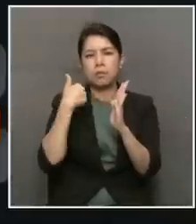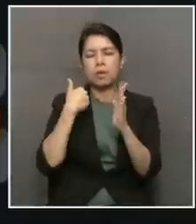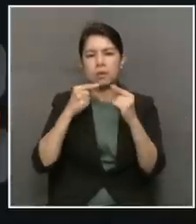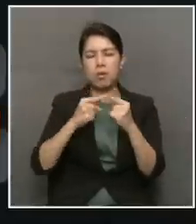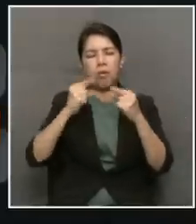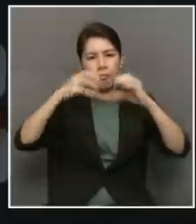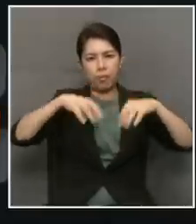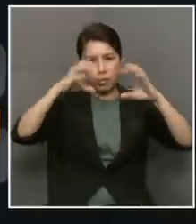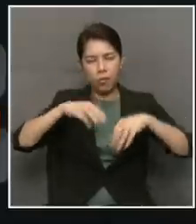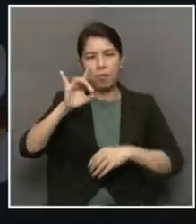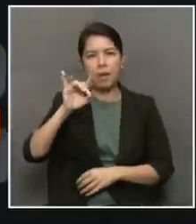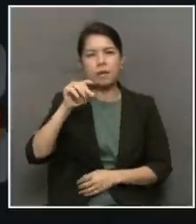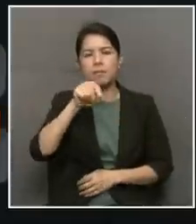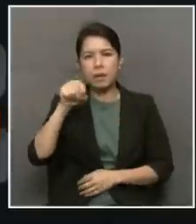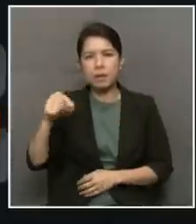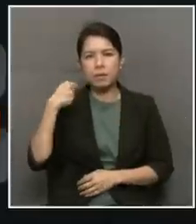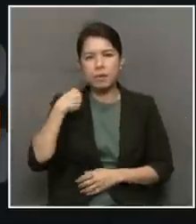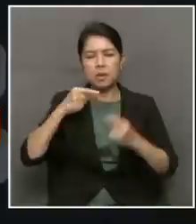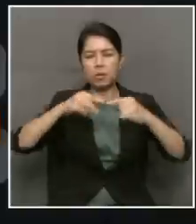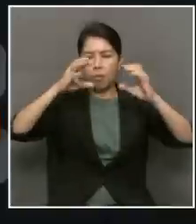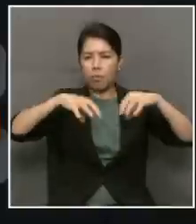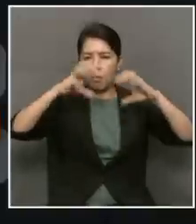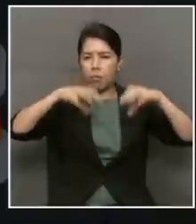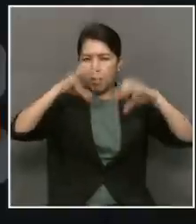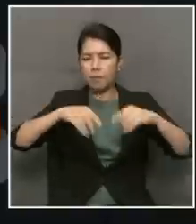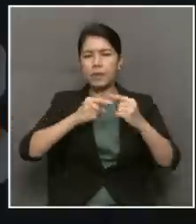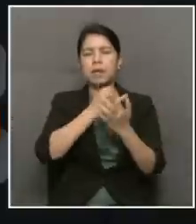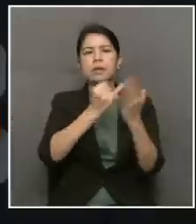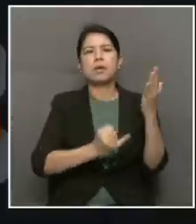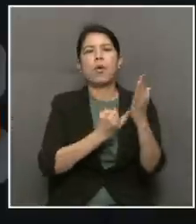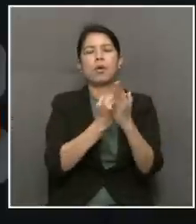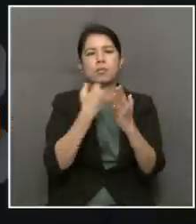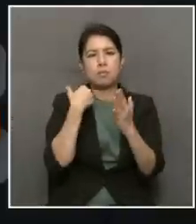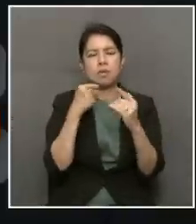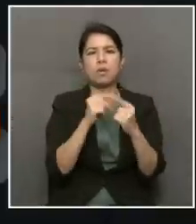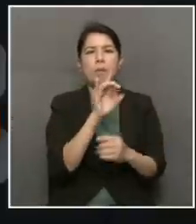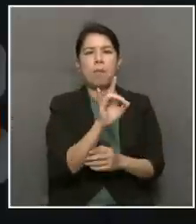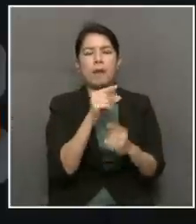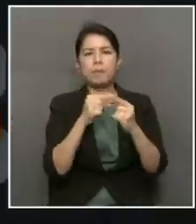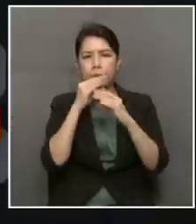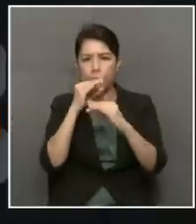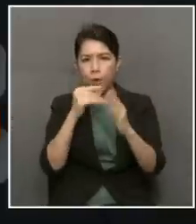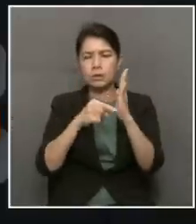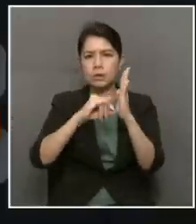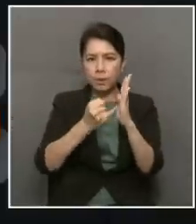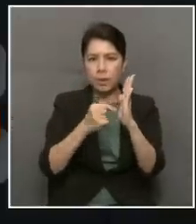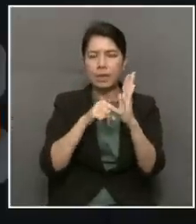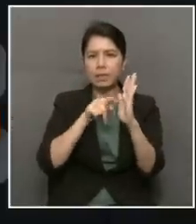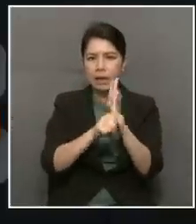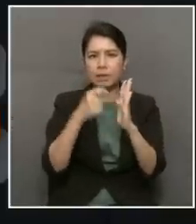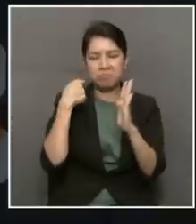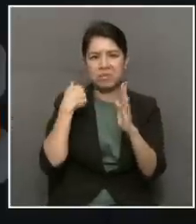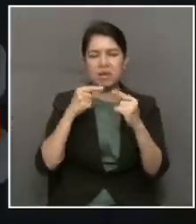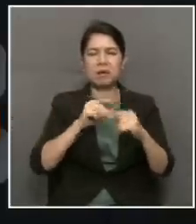80ของพื้นที่จะตกหนักครอบคลุมทั้ง 8จังหวัดค่ะโดยจังหวัดระยองจันทบุรีและตราชมีการเตือน